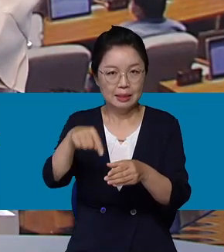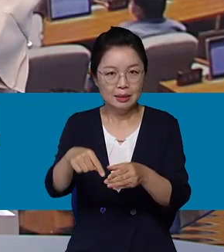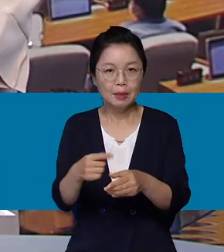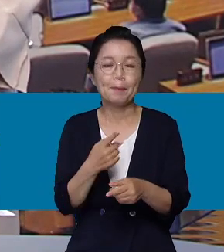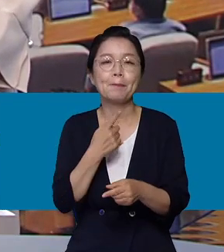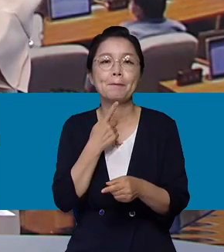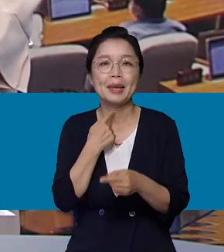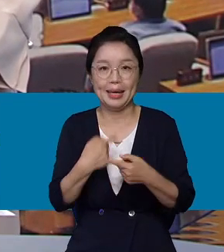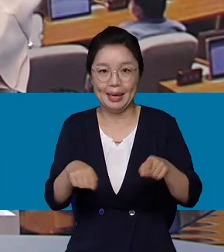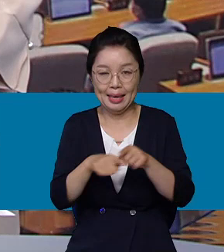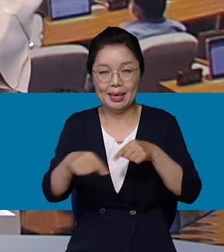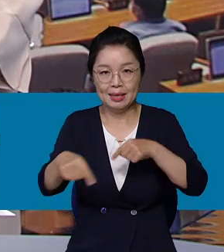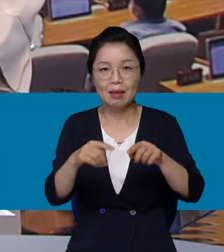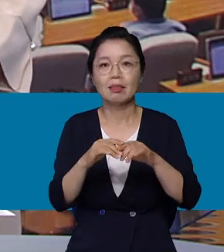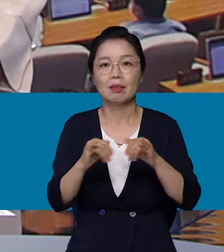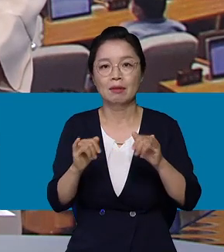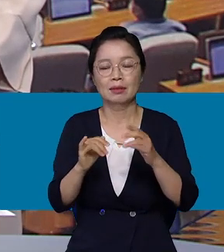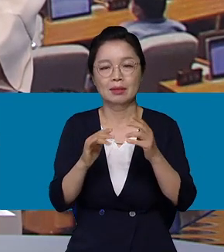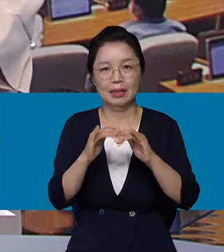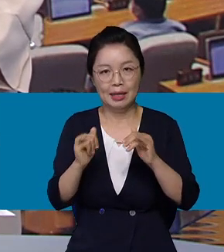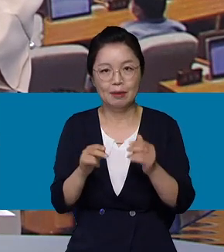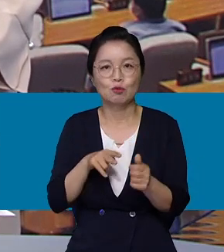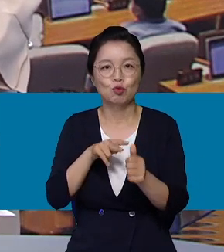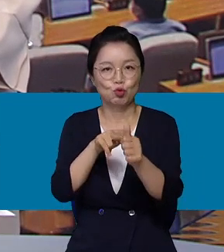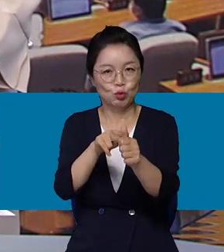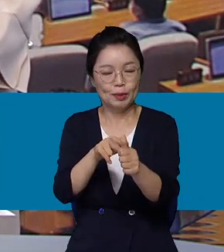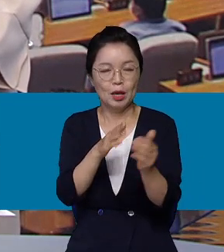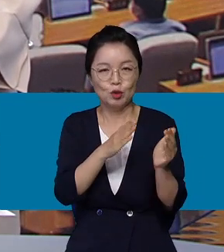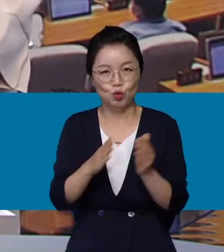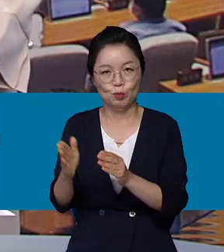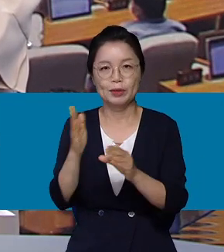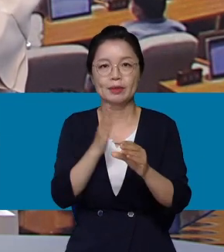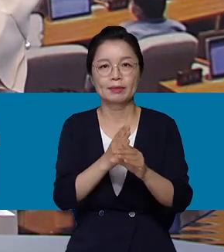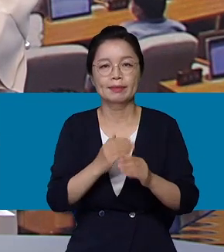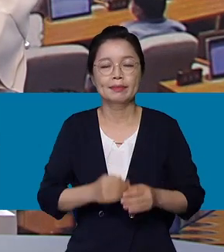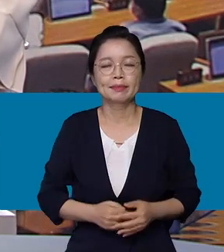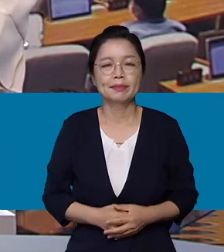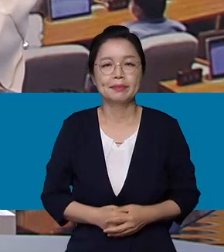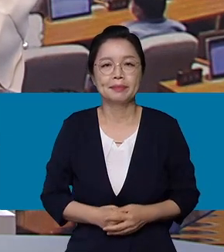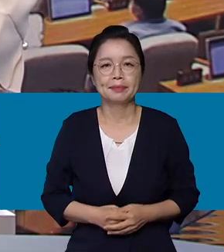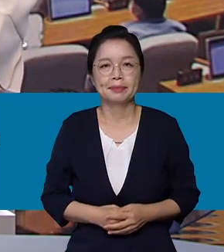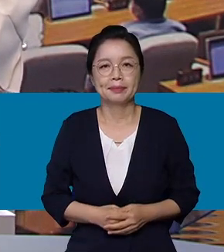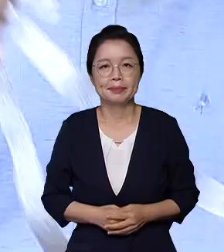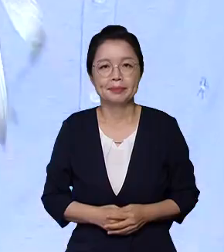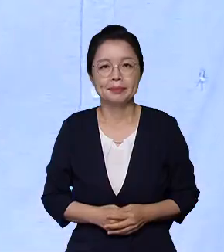속속 제기되면서 총선판이 달아오르고 있습니다. 이상환 기자의 보도입니다.